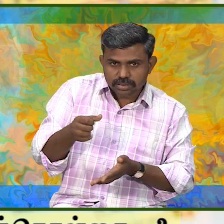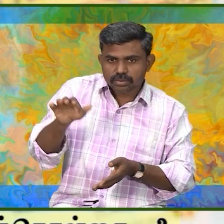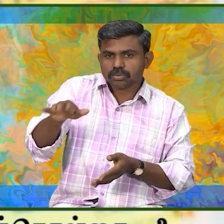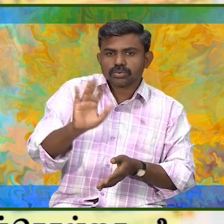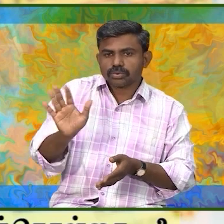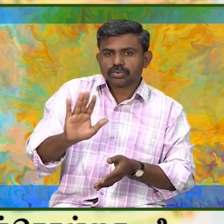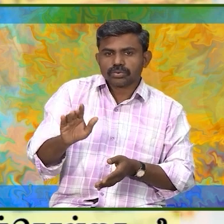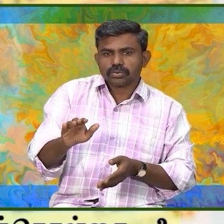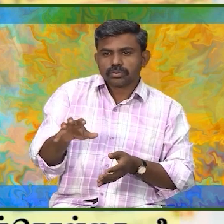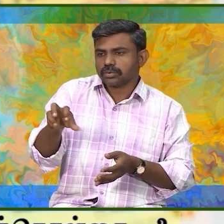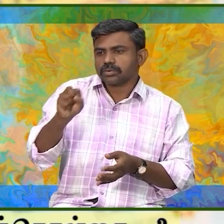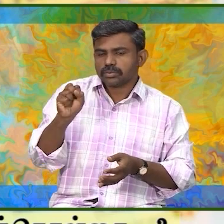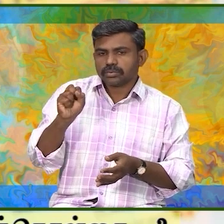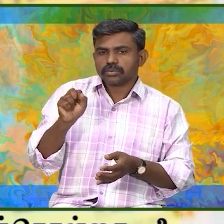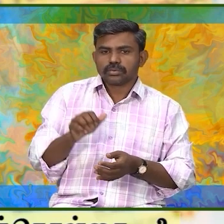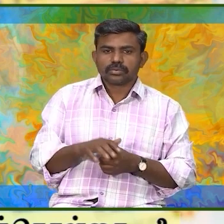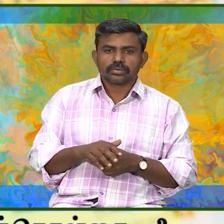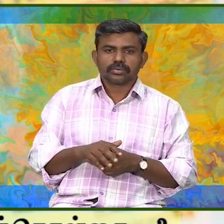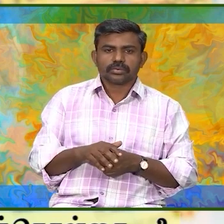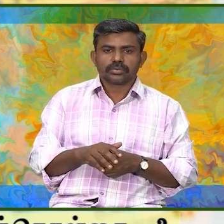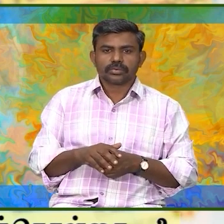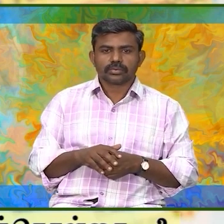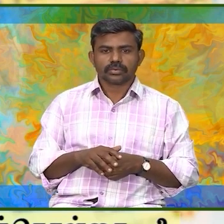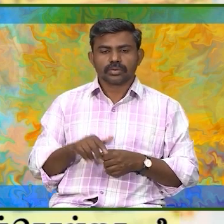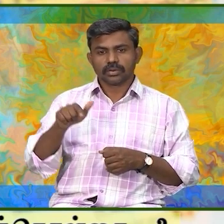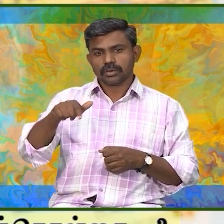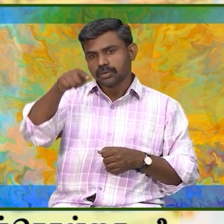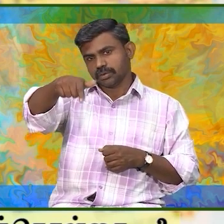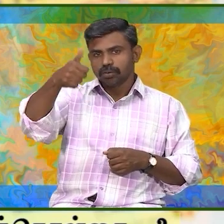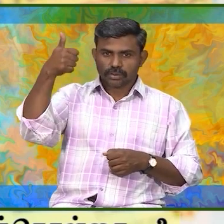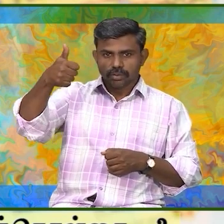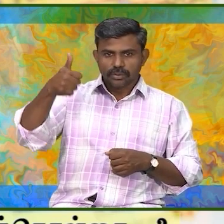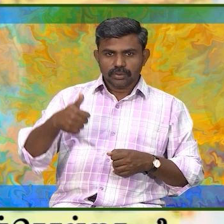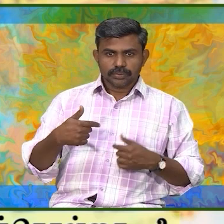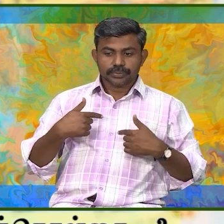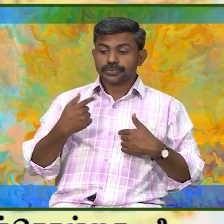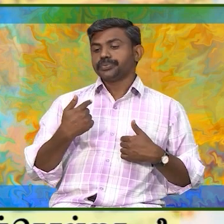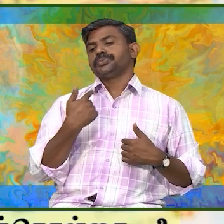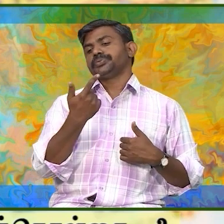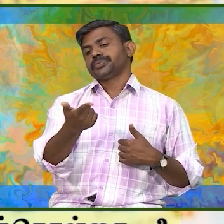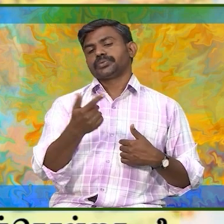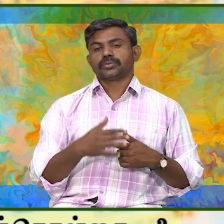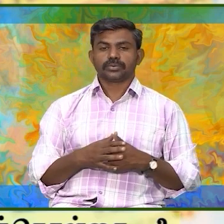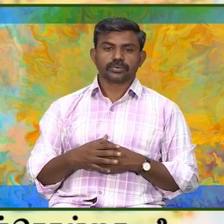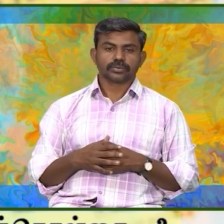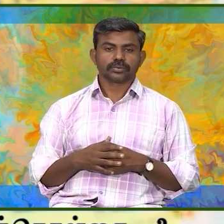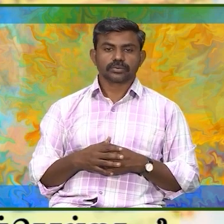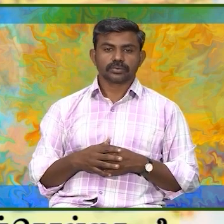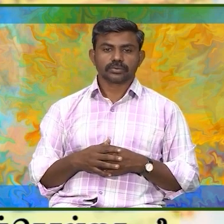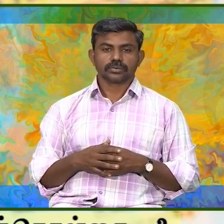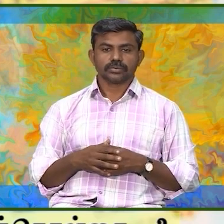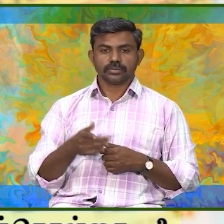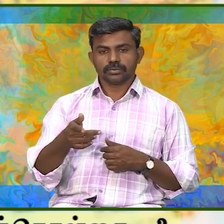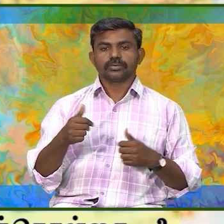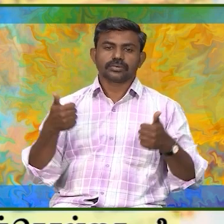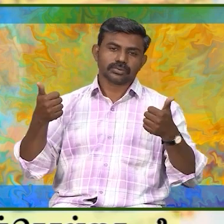ஆக்கிரமிப்பு செஞ்சு அவங்கள கட்டுப்படுத்துறது. அதாவது நீ தான் ஆட்சி செய்வ, ஆனால் நான் சொல்கிறத நீ கேட்கணும்.